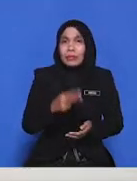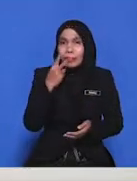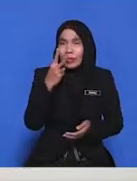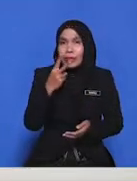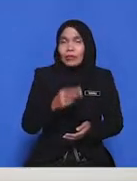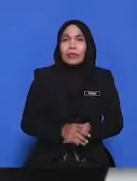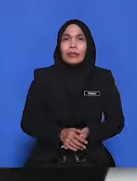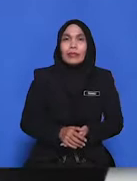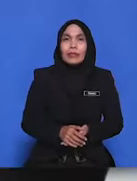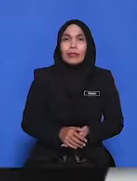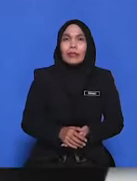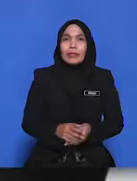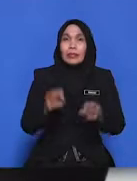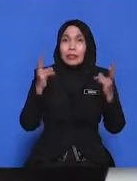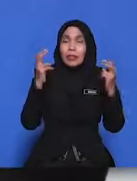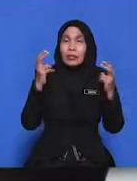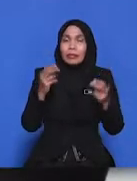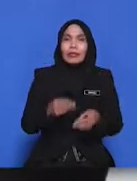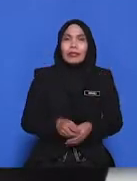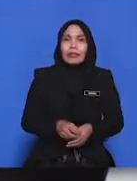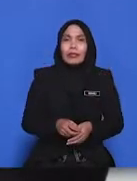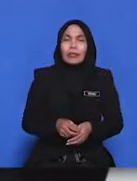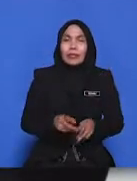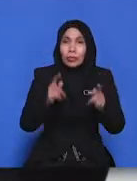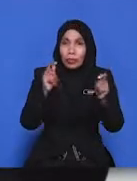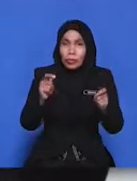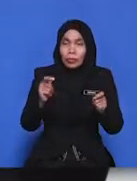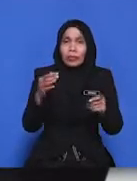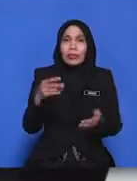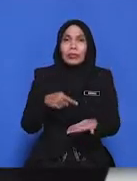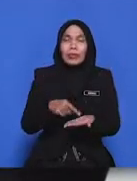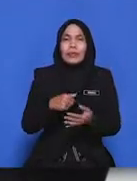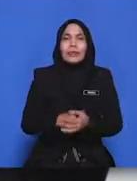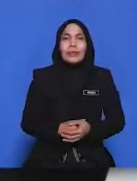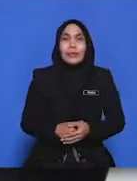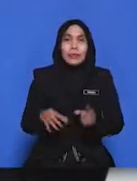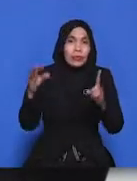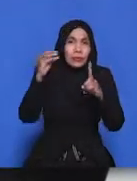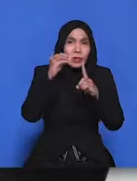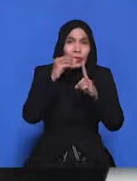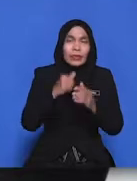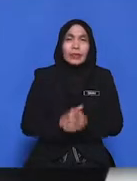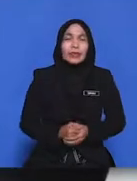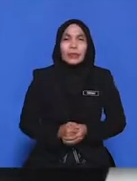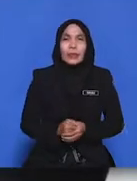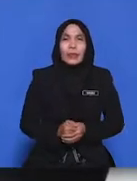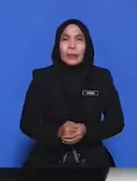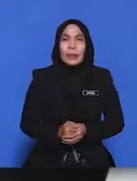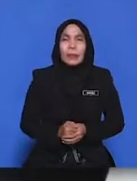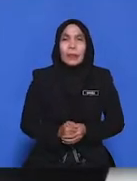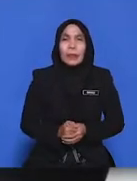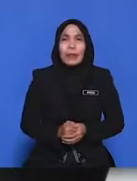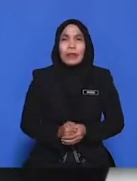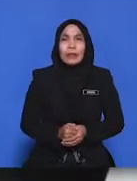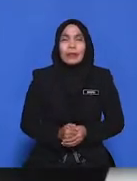ya. Baiklah. Kita lihat dahulu objektif pembelajaran kita agar murid-murid dapat mengenal